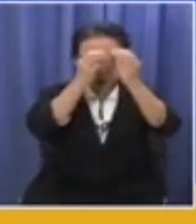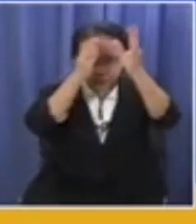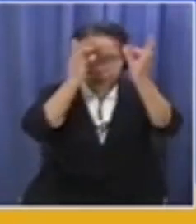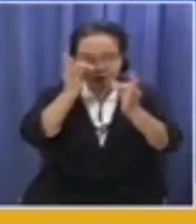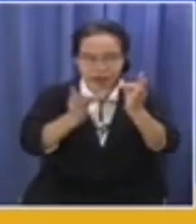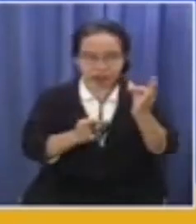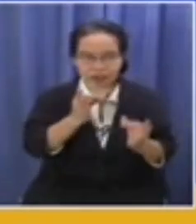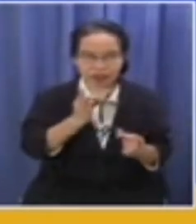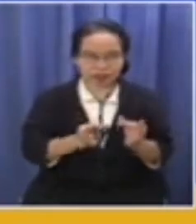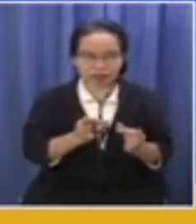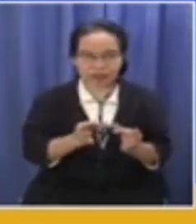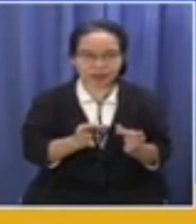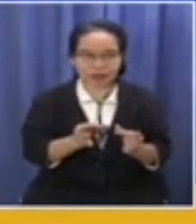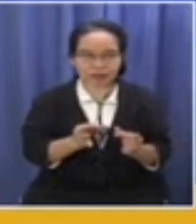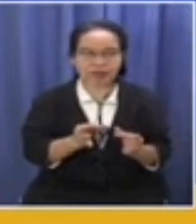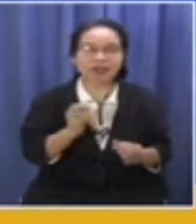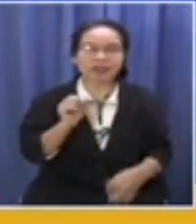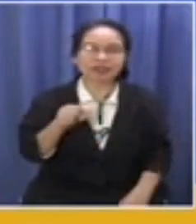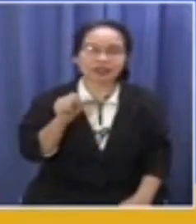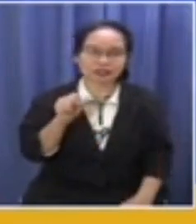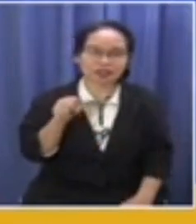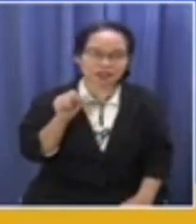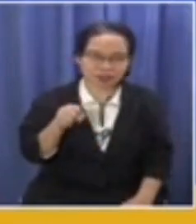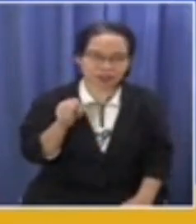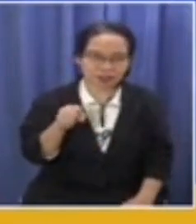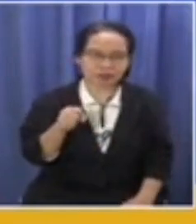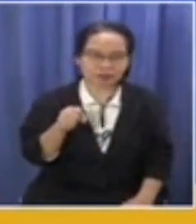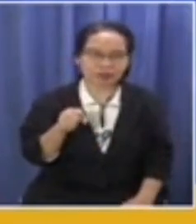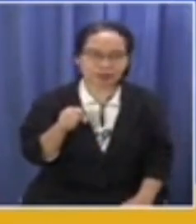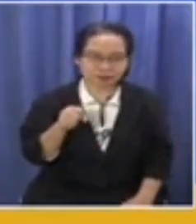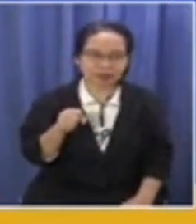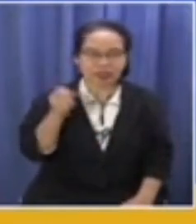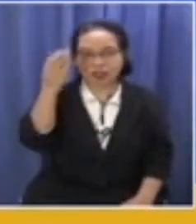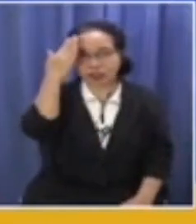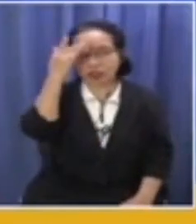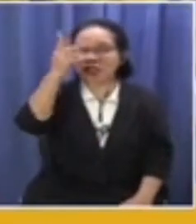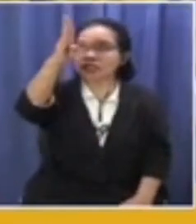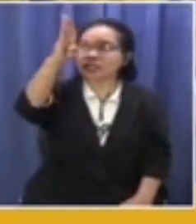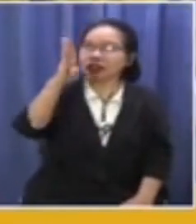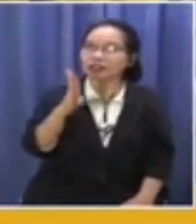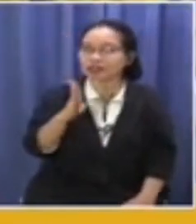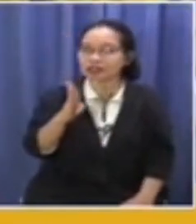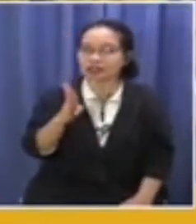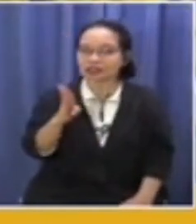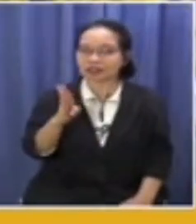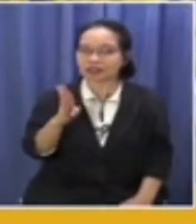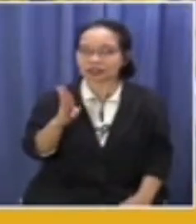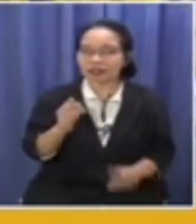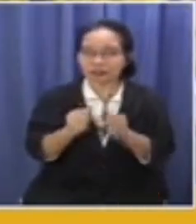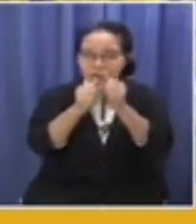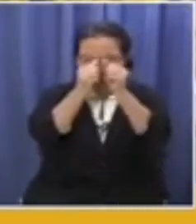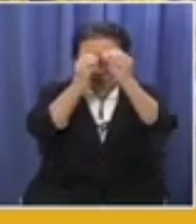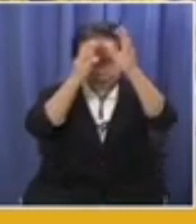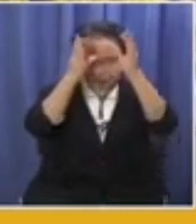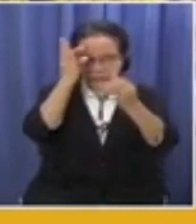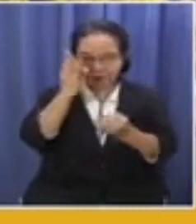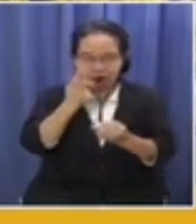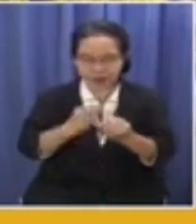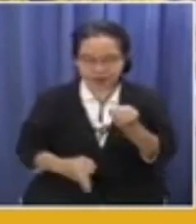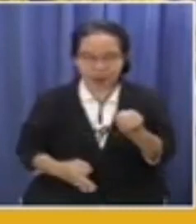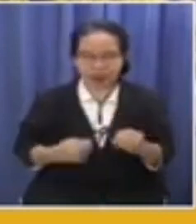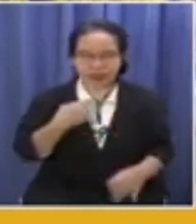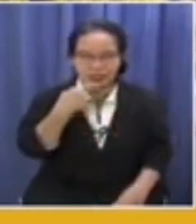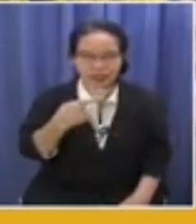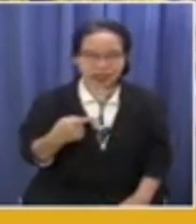hahatol po ba OP Opo alam niyo ang Diyos po kasi ang ama may final say